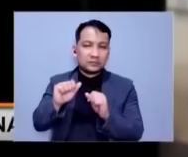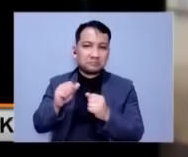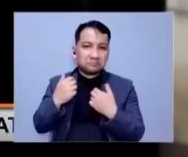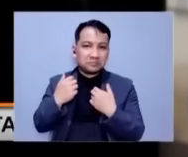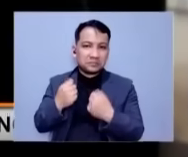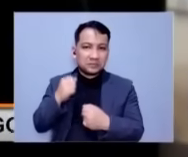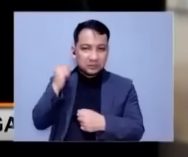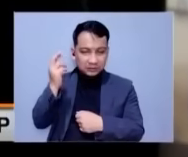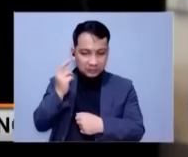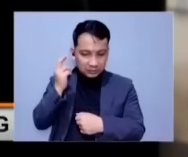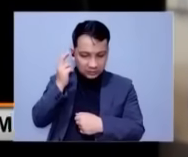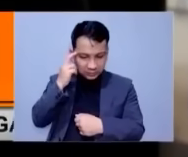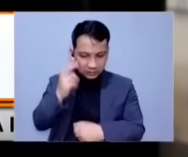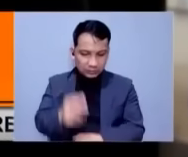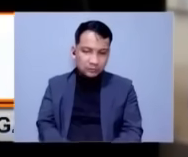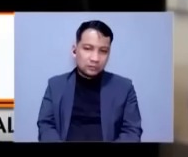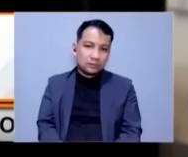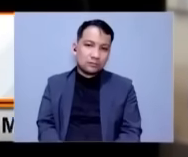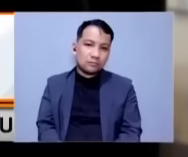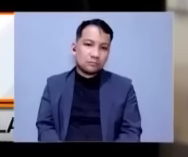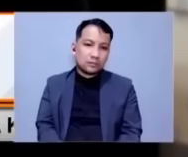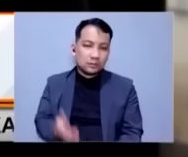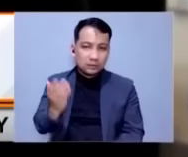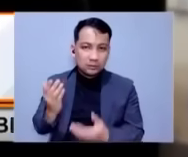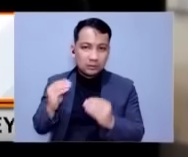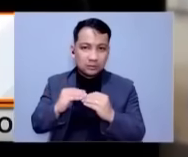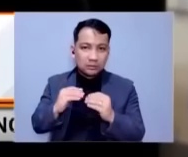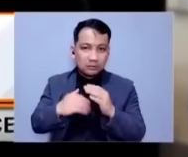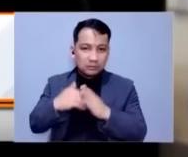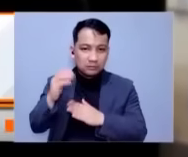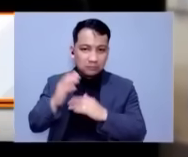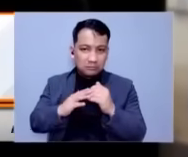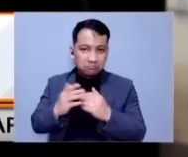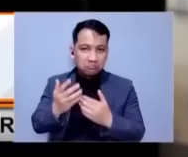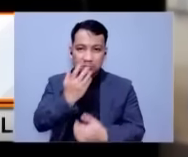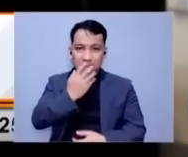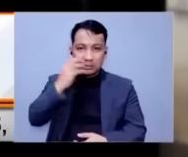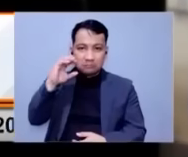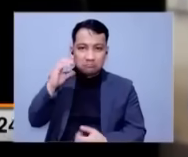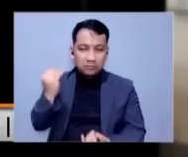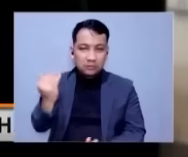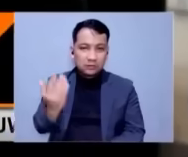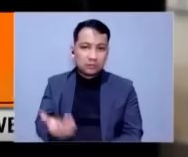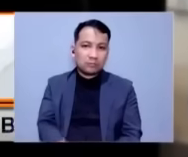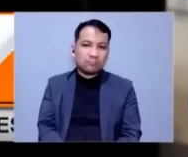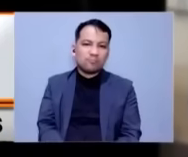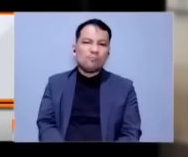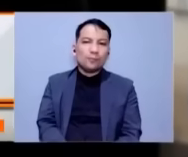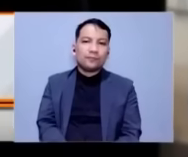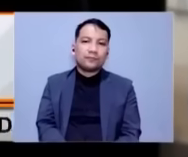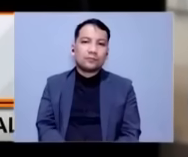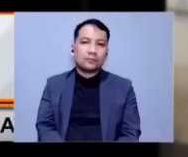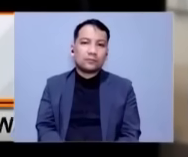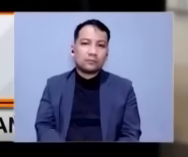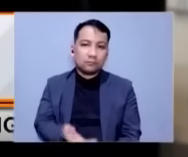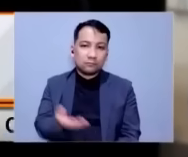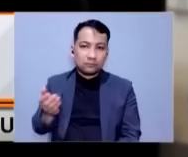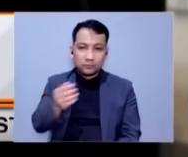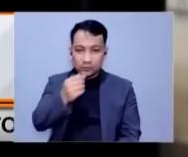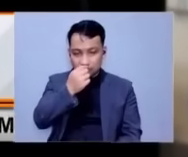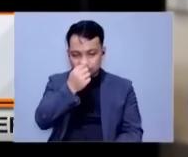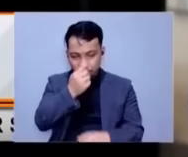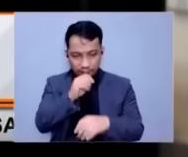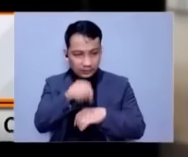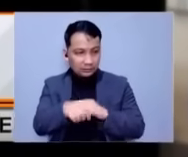so or maybe that just for comfort also, no? Kung sobrang init, di ba? So hindi mo na lalabas yung ilang tao. So mababawasan